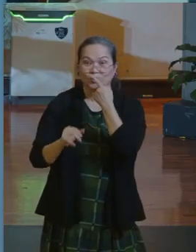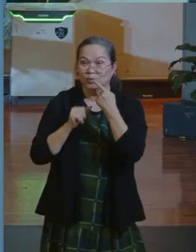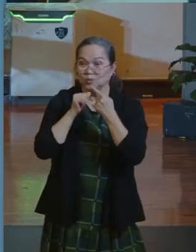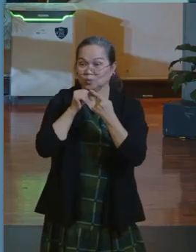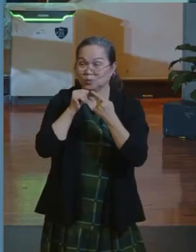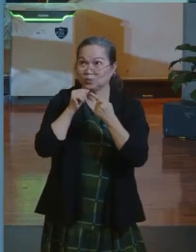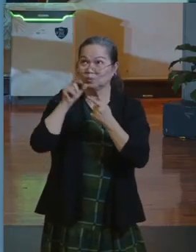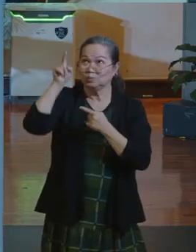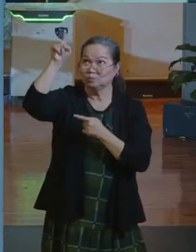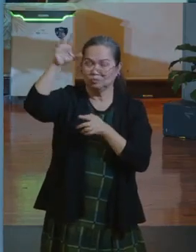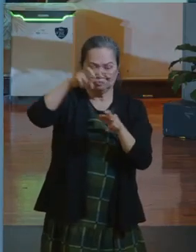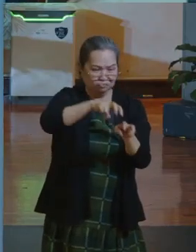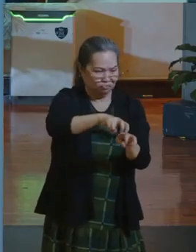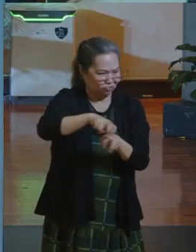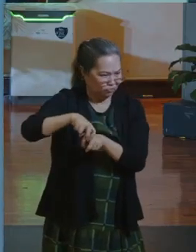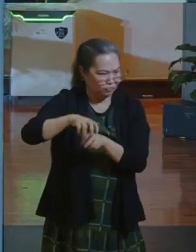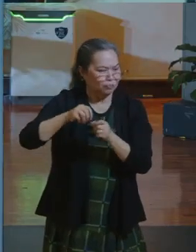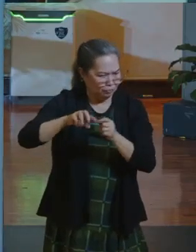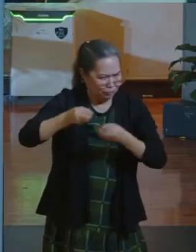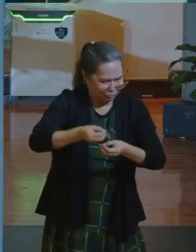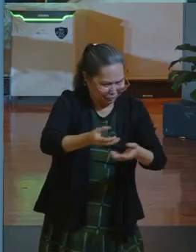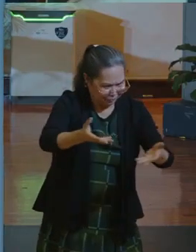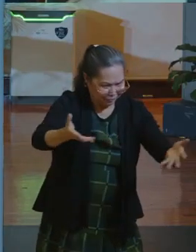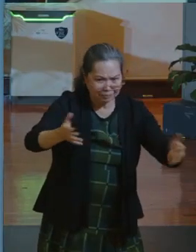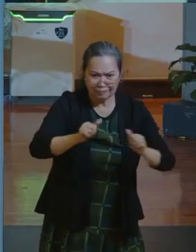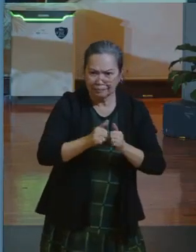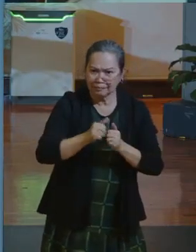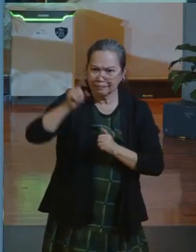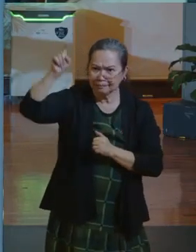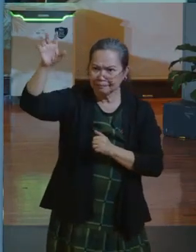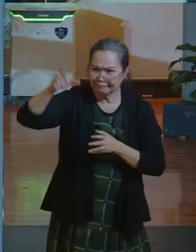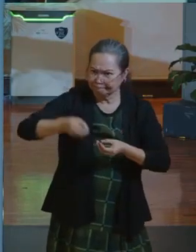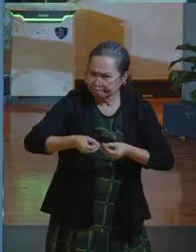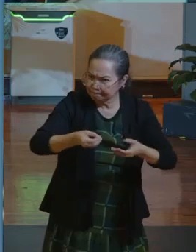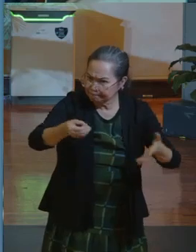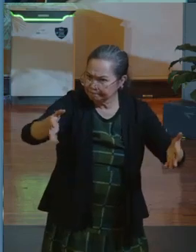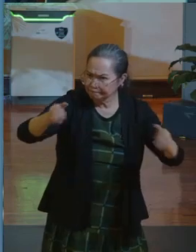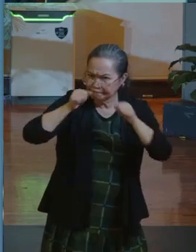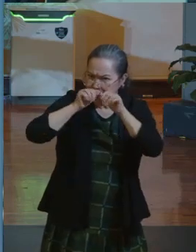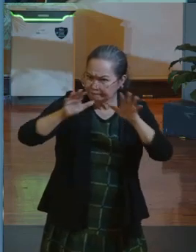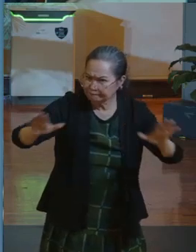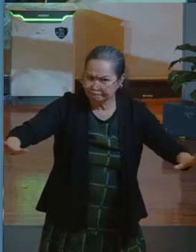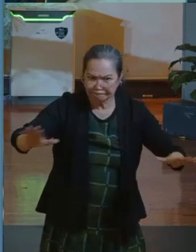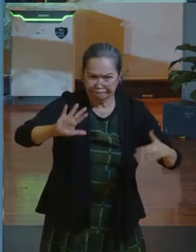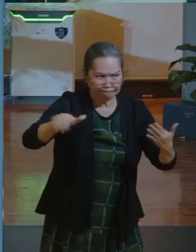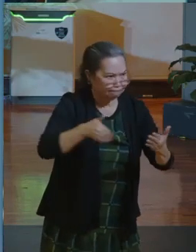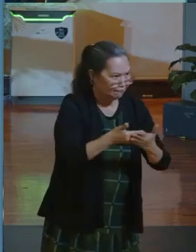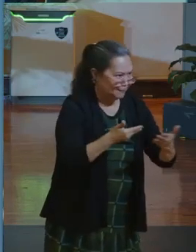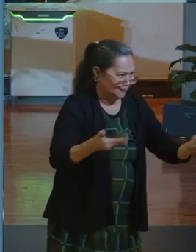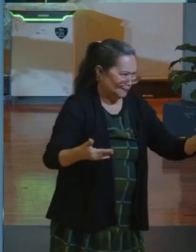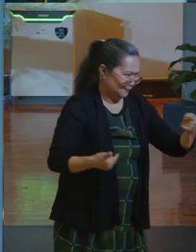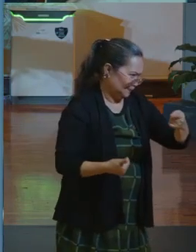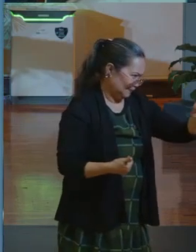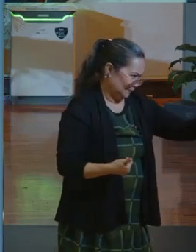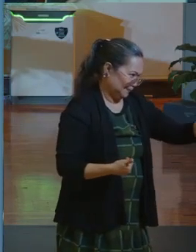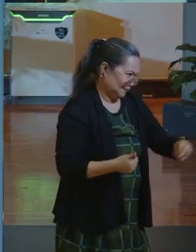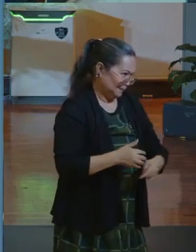His own Son, but gave Him up for us all, how will He not also with Him graciously give us all things?